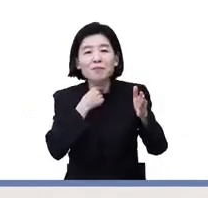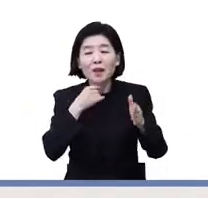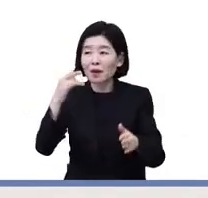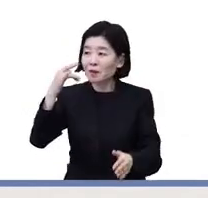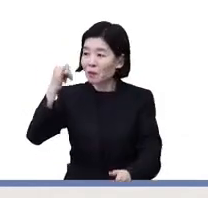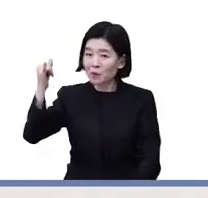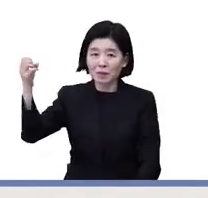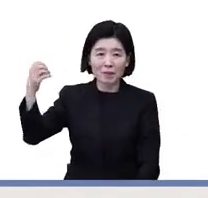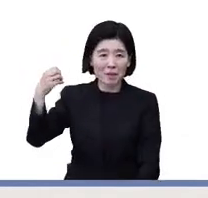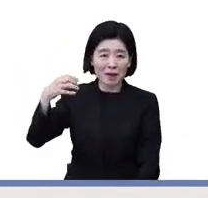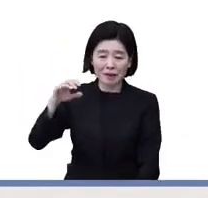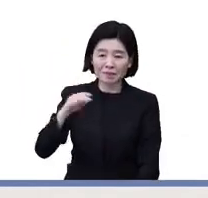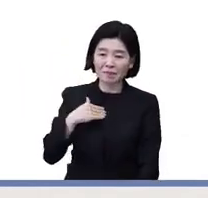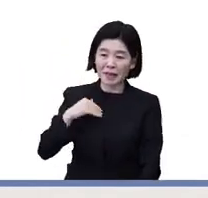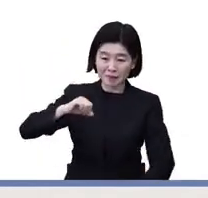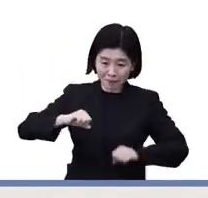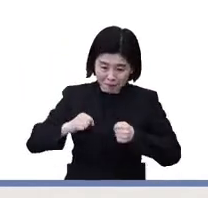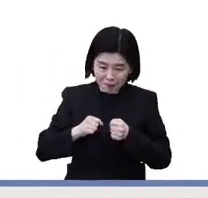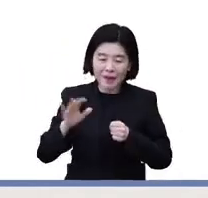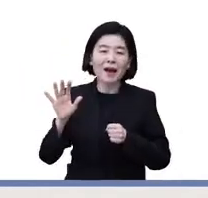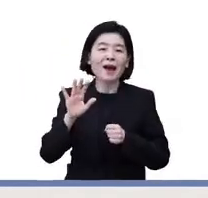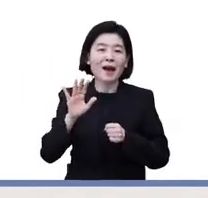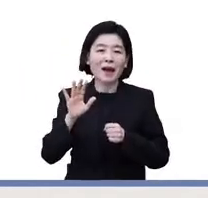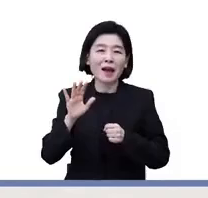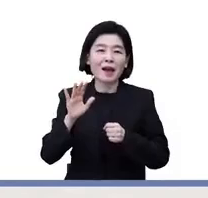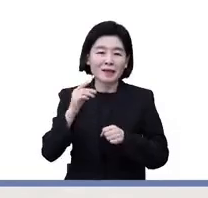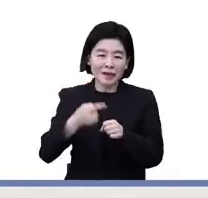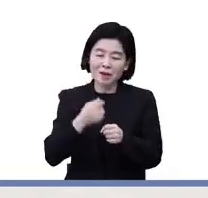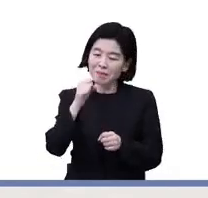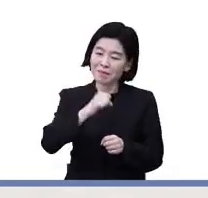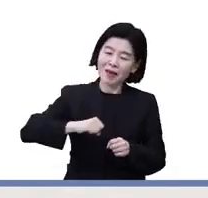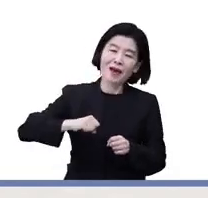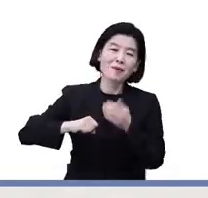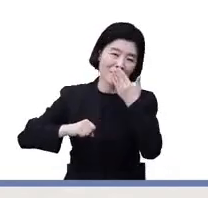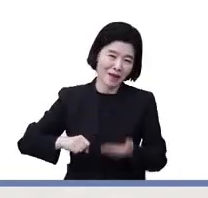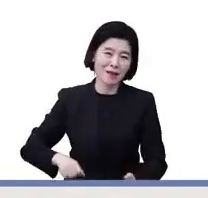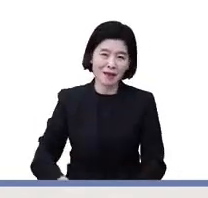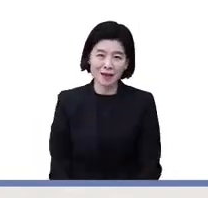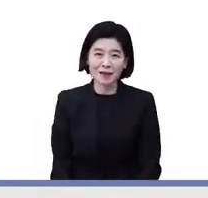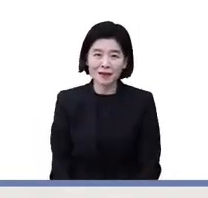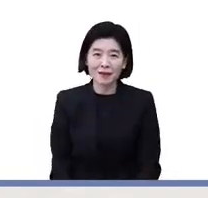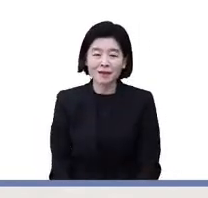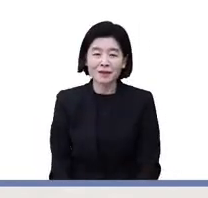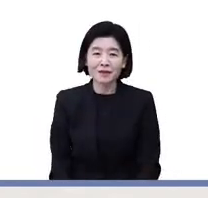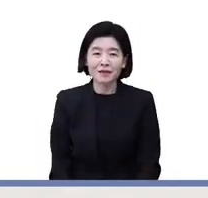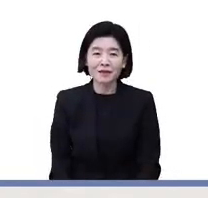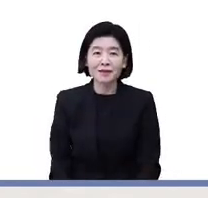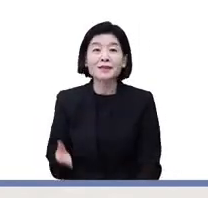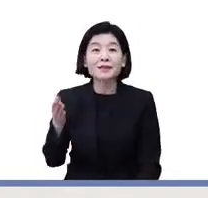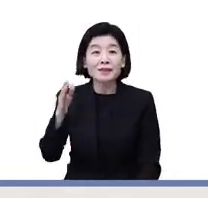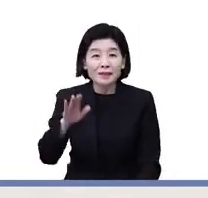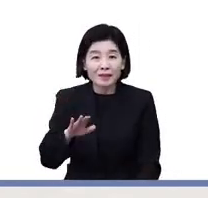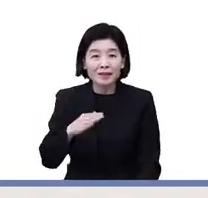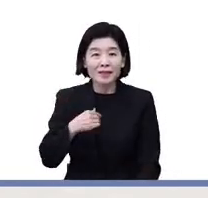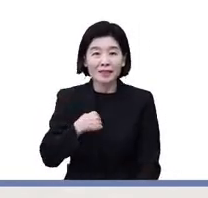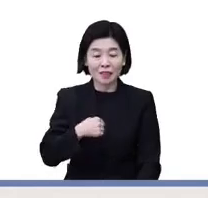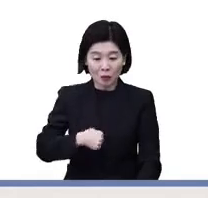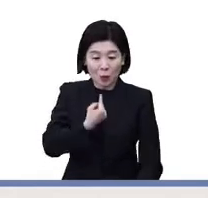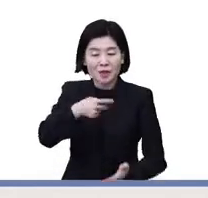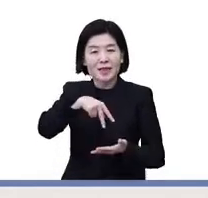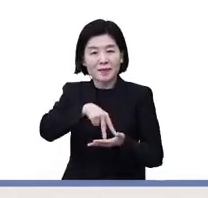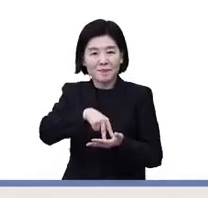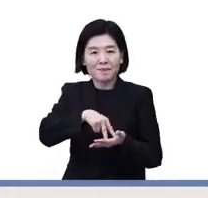아니라. 그러다 보니까 좀 거부적이 될 수가 있습니다. 근데 이것도 자신의